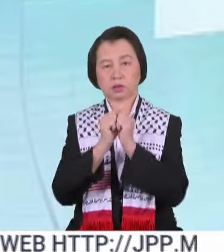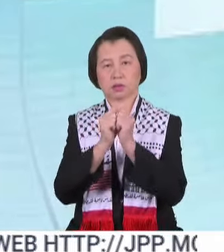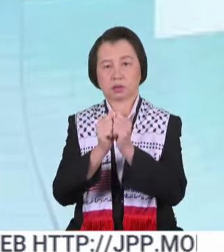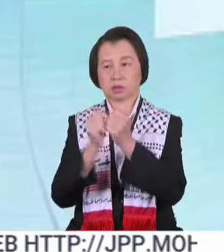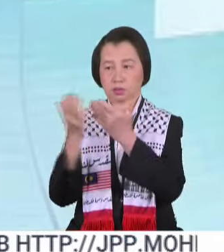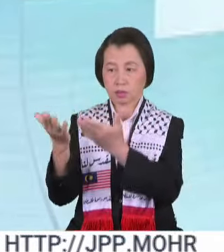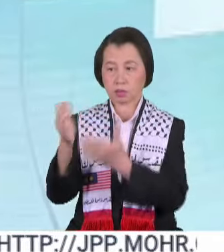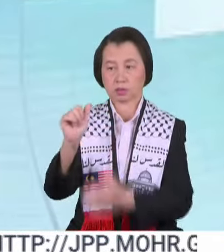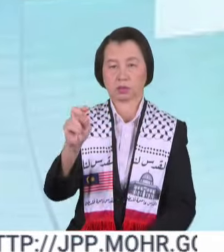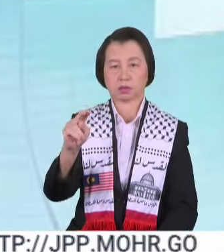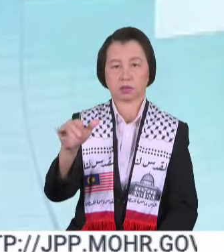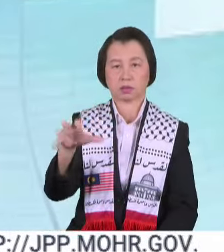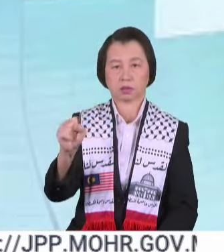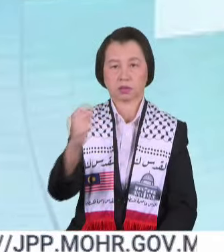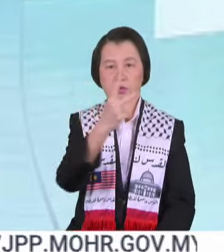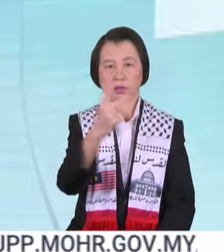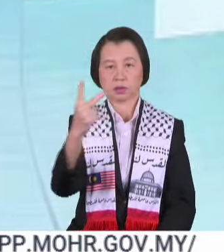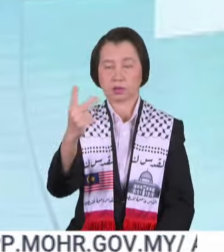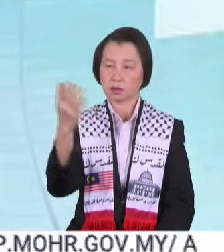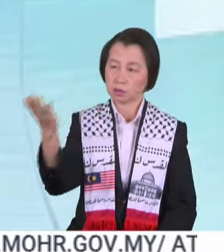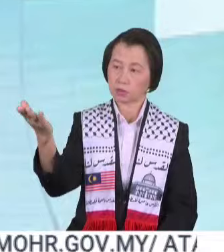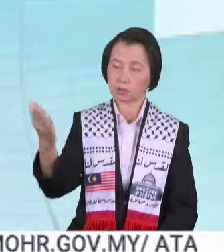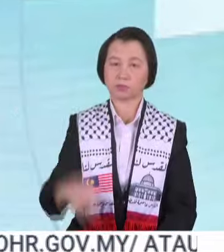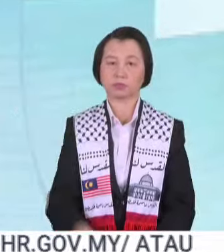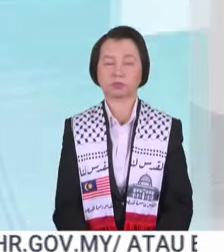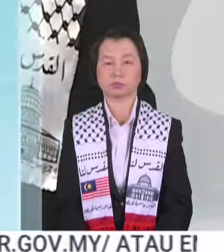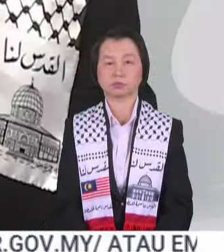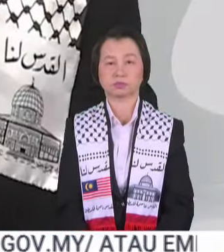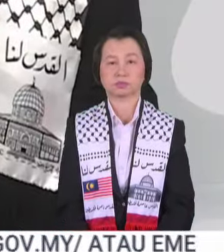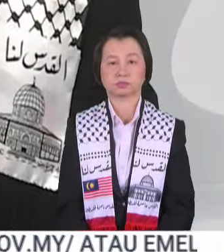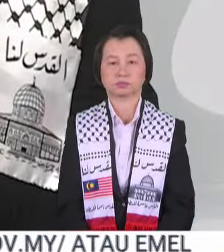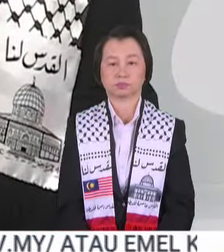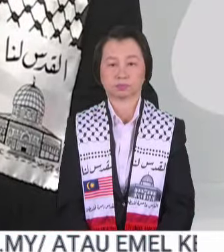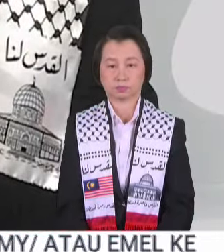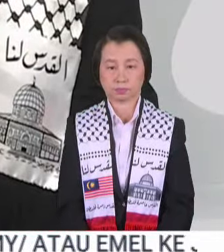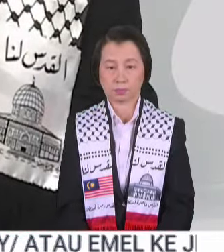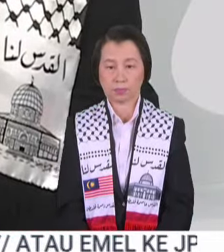bersama Anisia Daulus di Kota Kinabalu. Silakan, Anne.